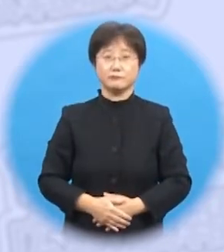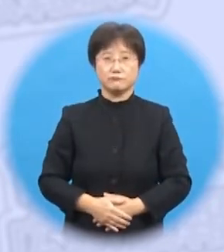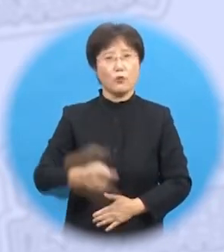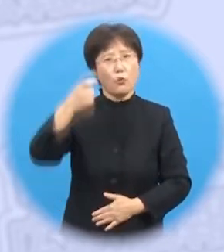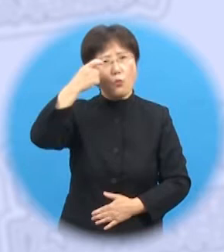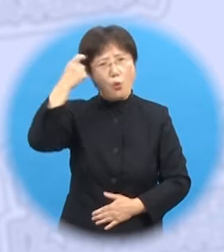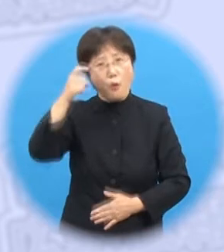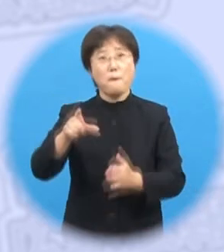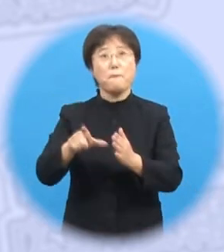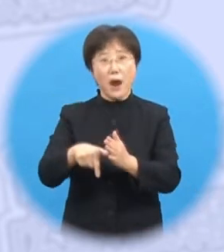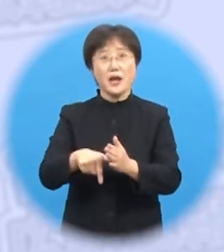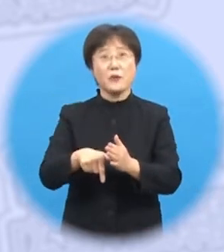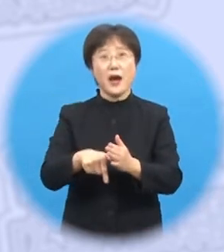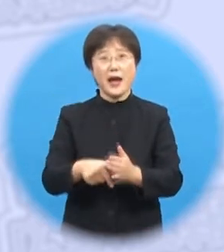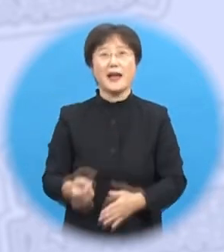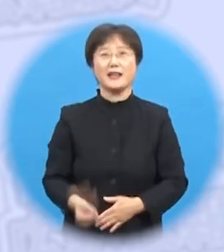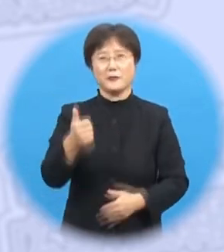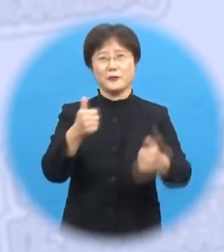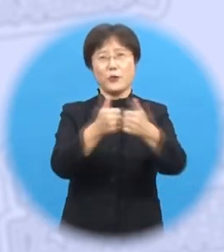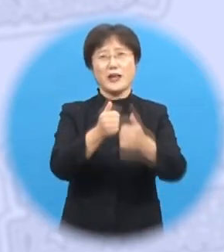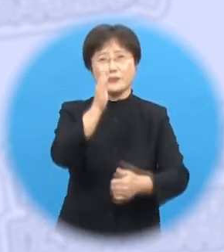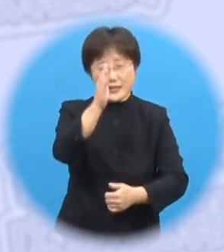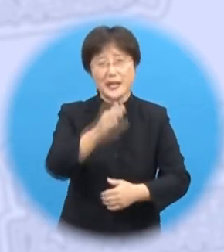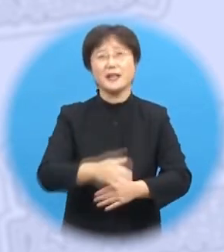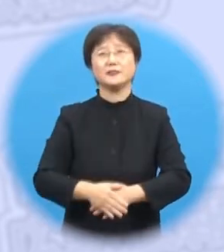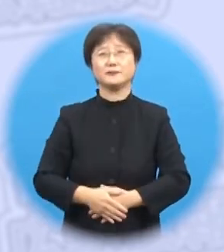でも気になる場合はお早めにご相談ください。